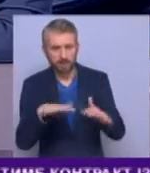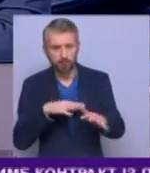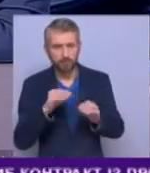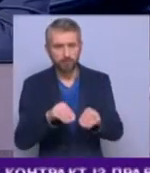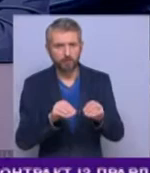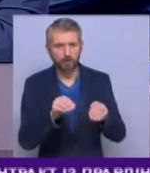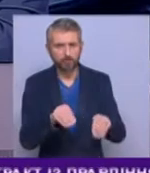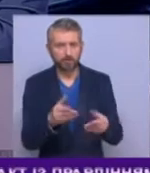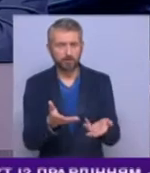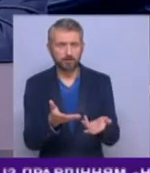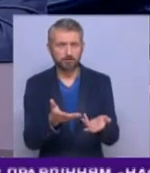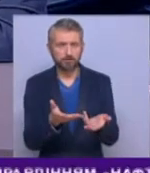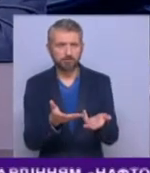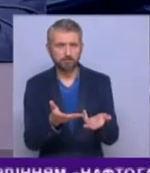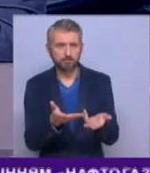посаджені